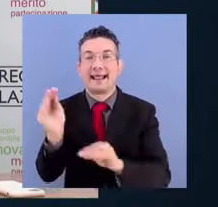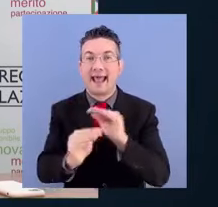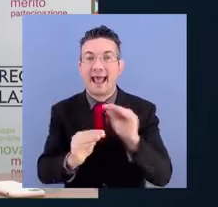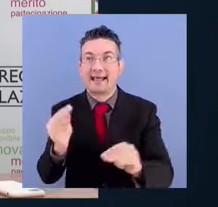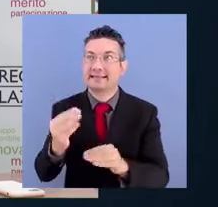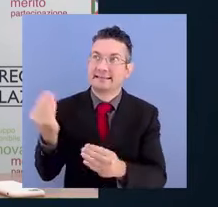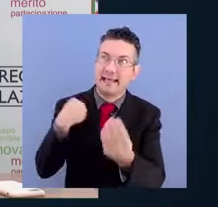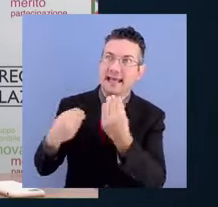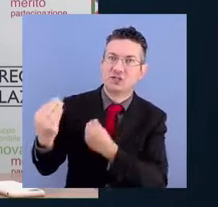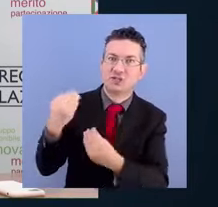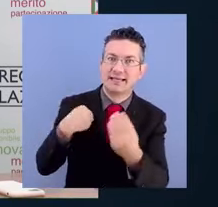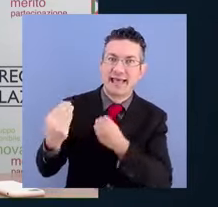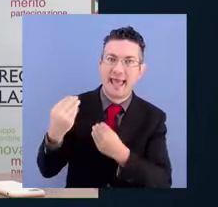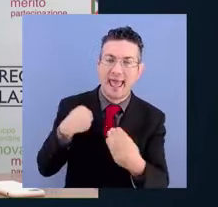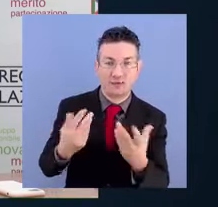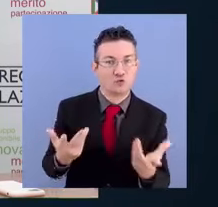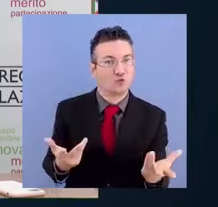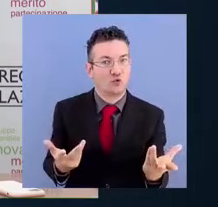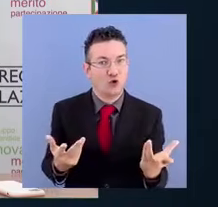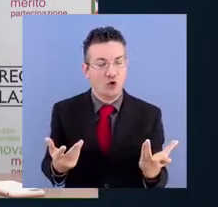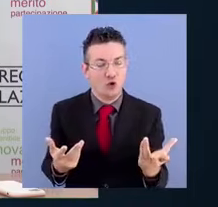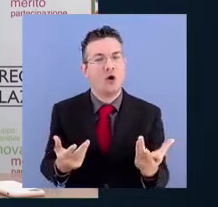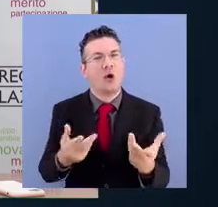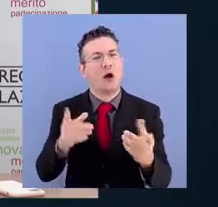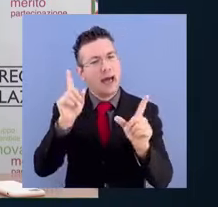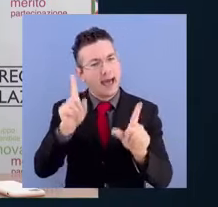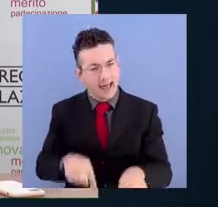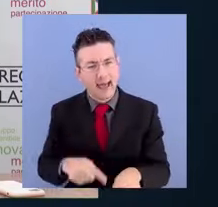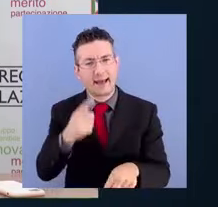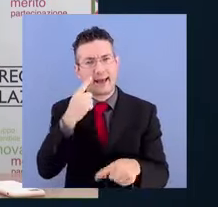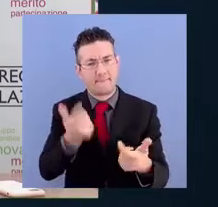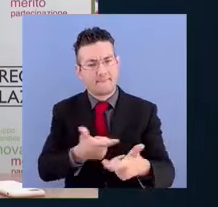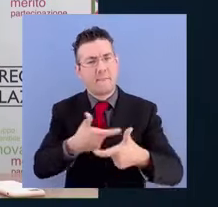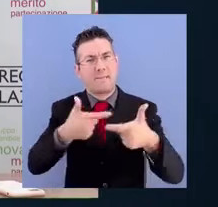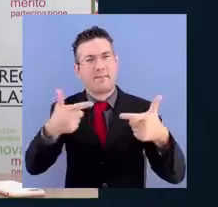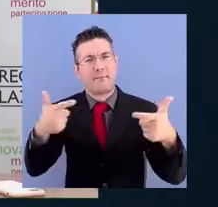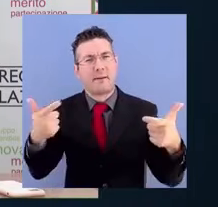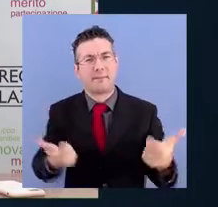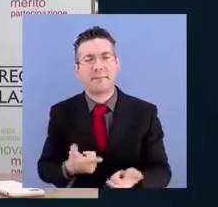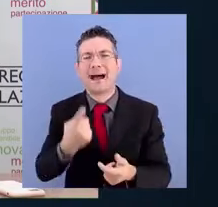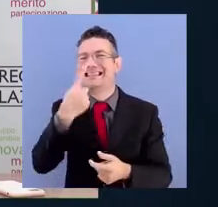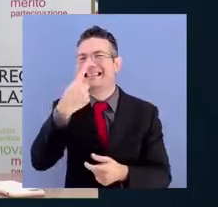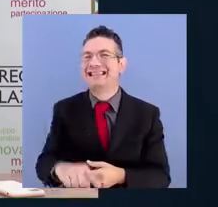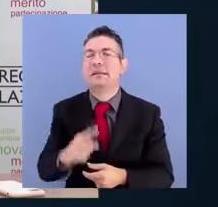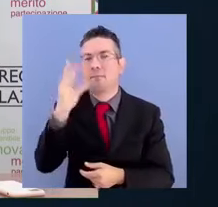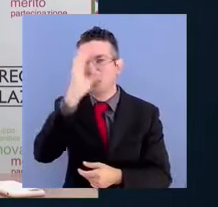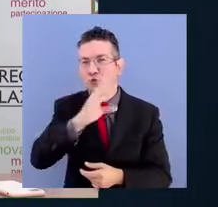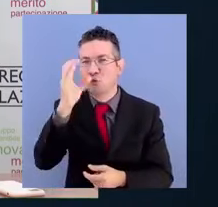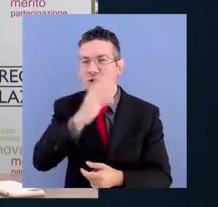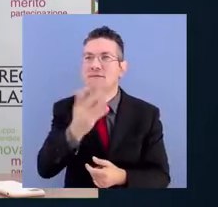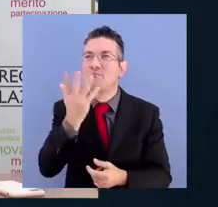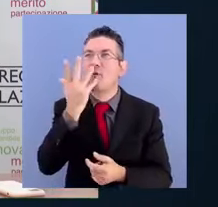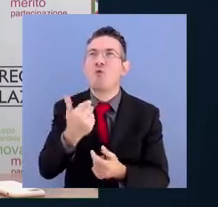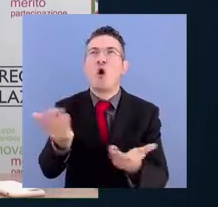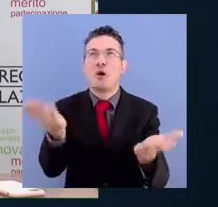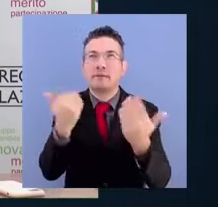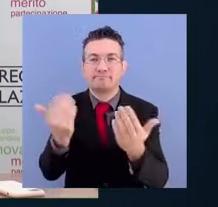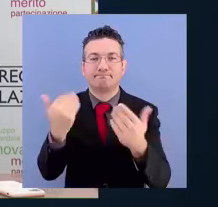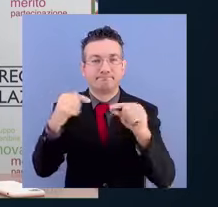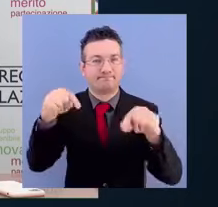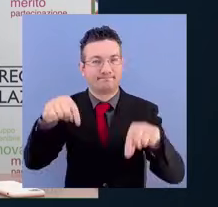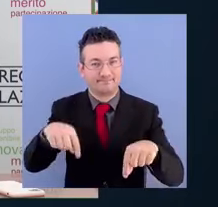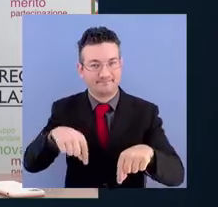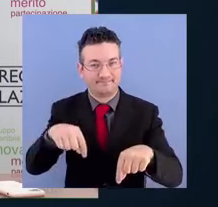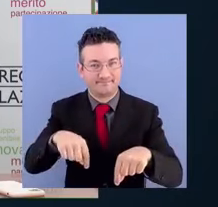i soggetti ma anche per ampliare i target dei turisti che vogliamo che vogliamo attrarre ed è per questo che con il